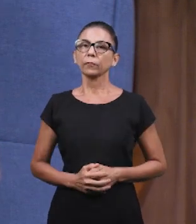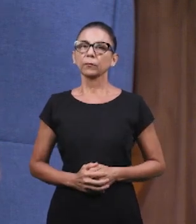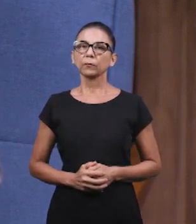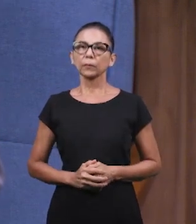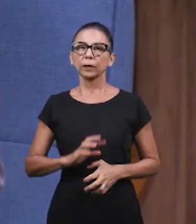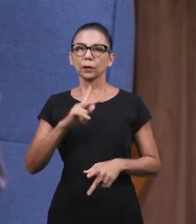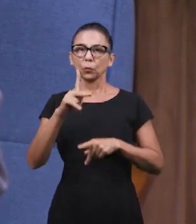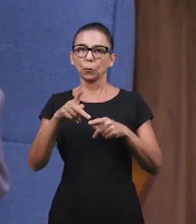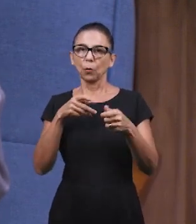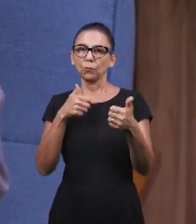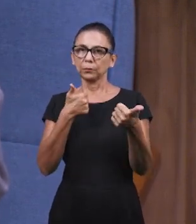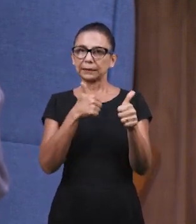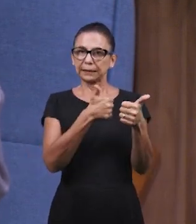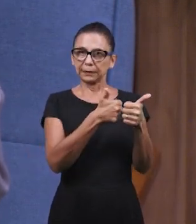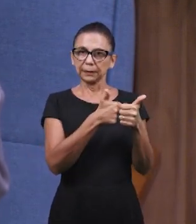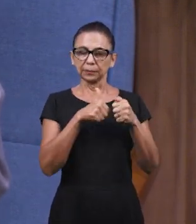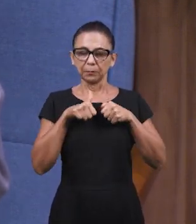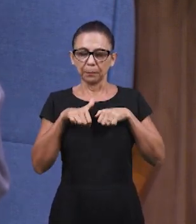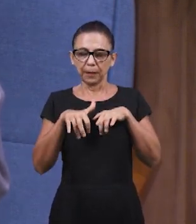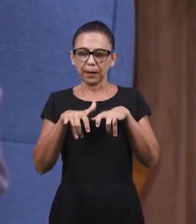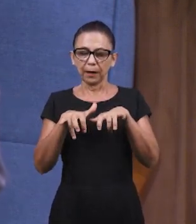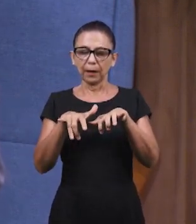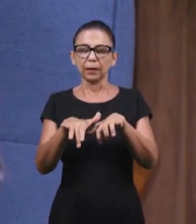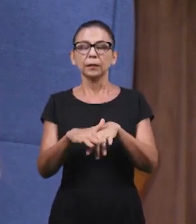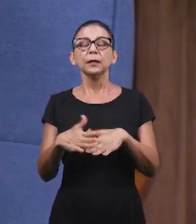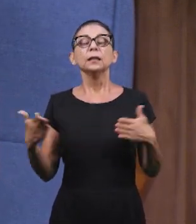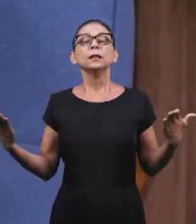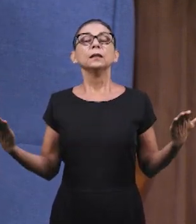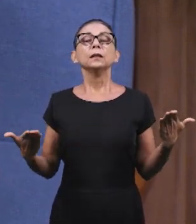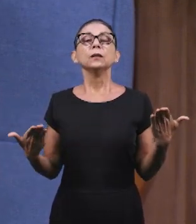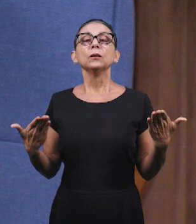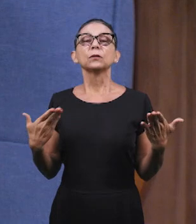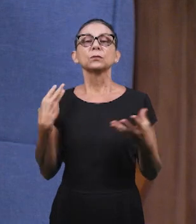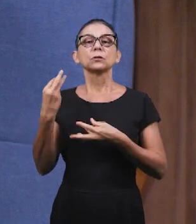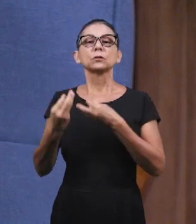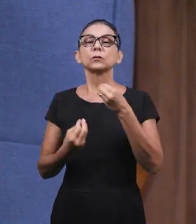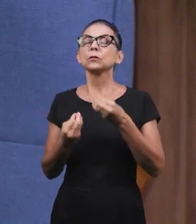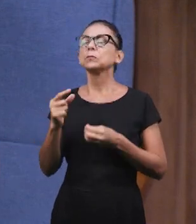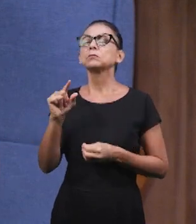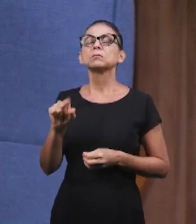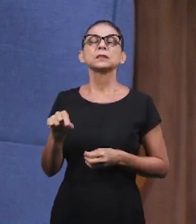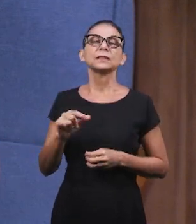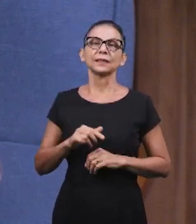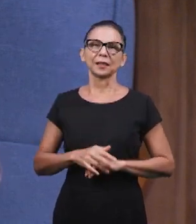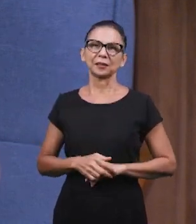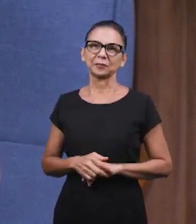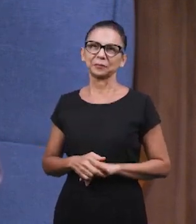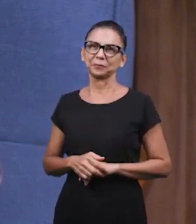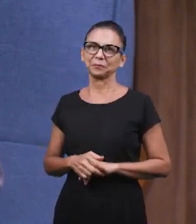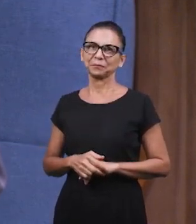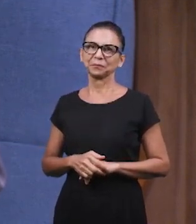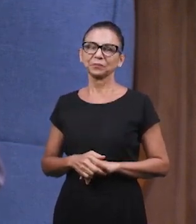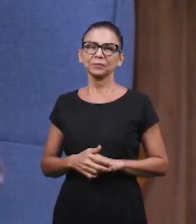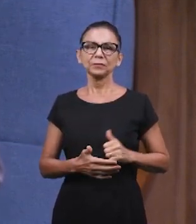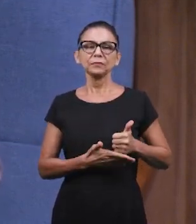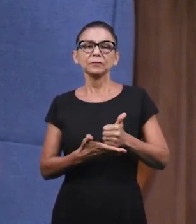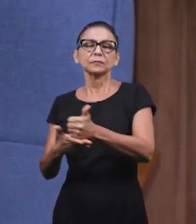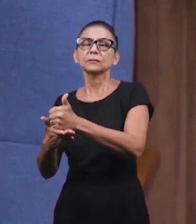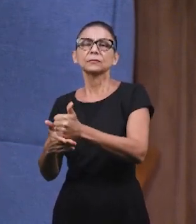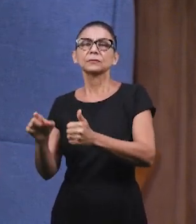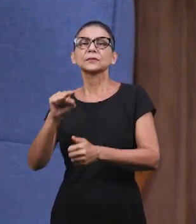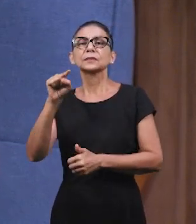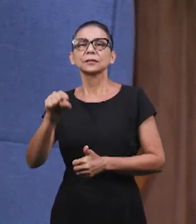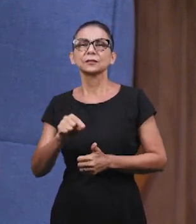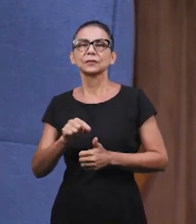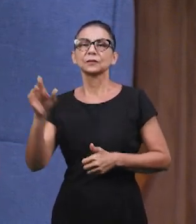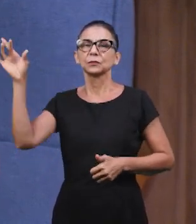élément spirituel qui est la direction du Saint-Esprit. De la même manière que le peuple d'Israël, comme une unité, suivait l'arche à